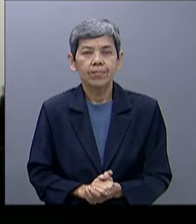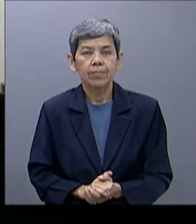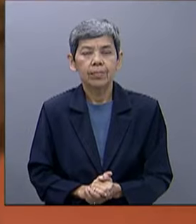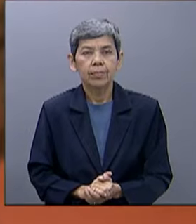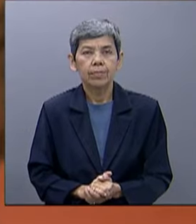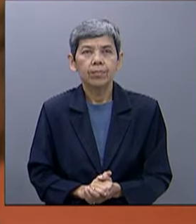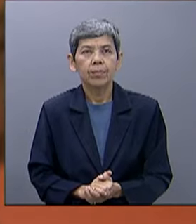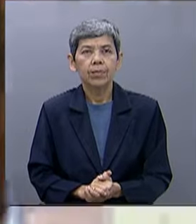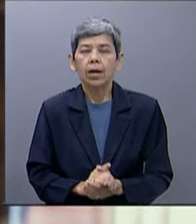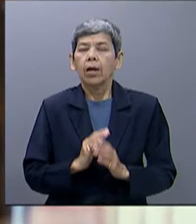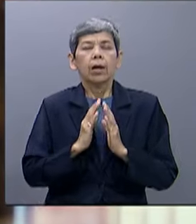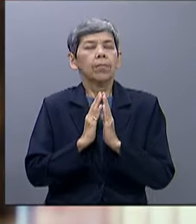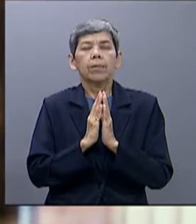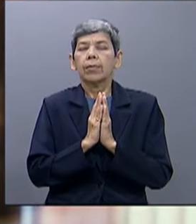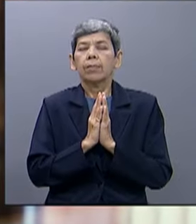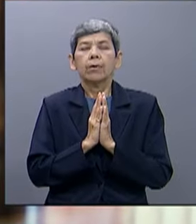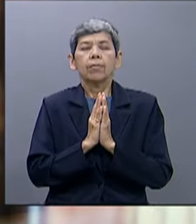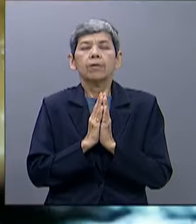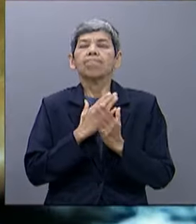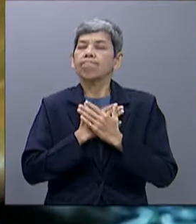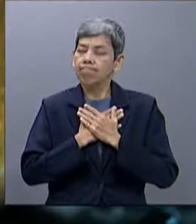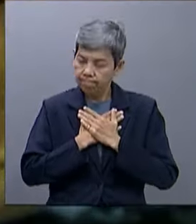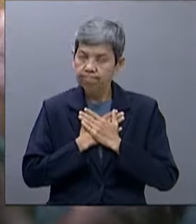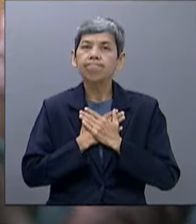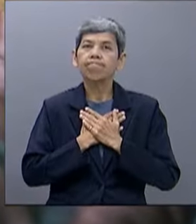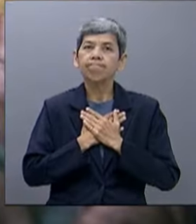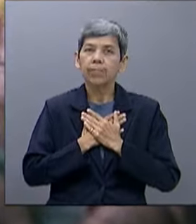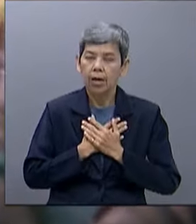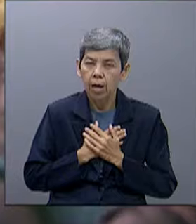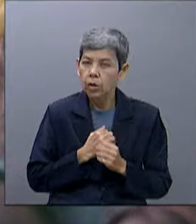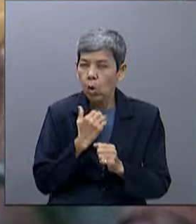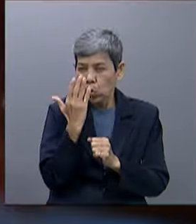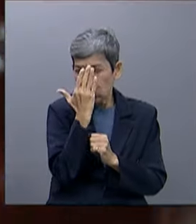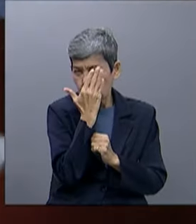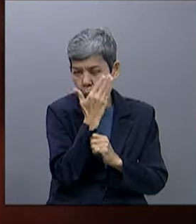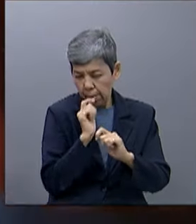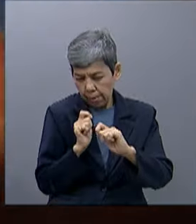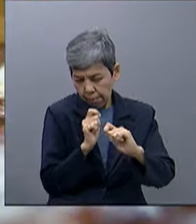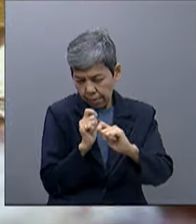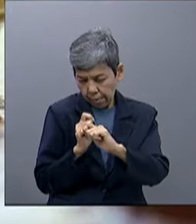จากความศรัทธาส่งต่อลวดลายความประณีต